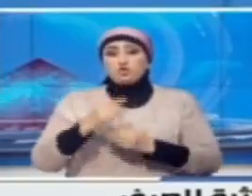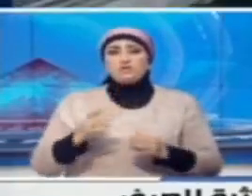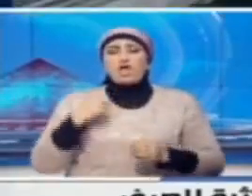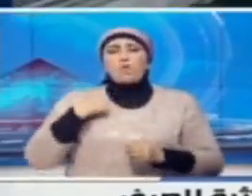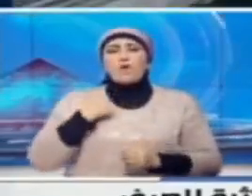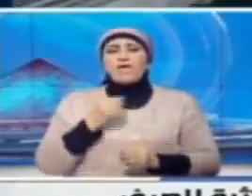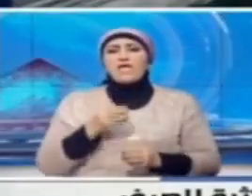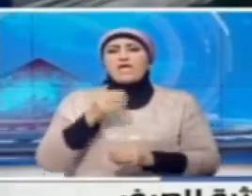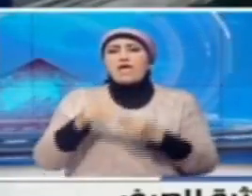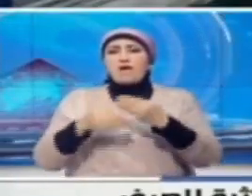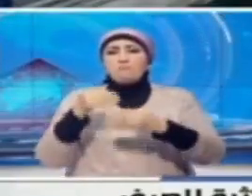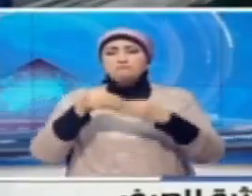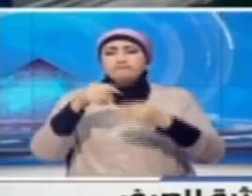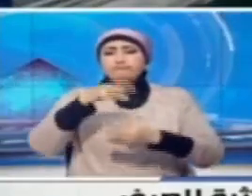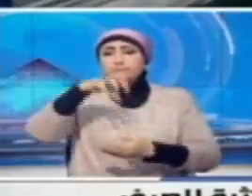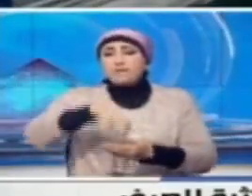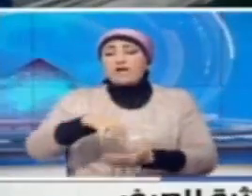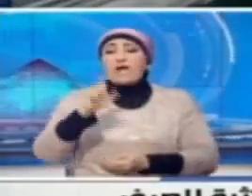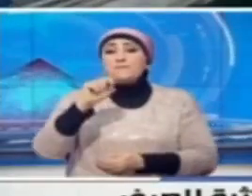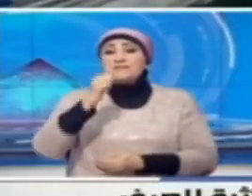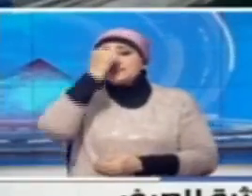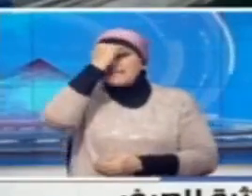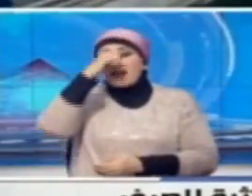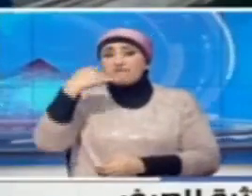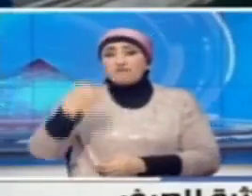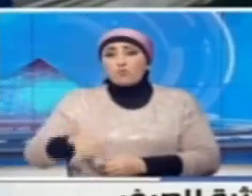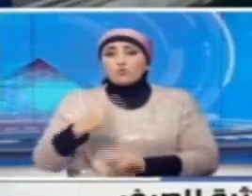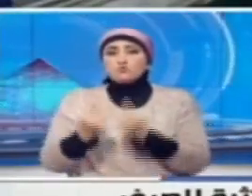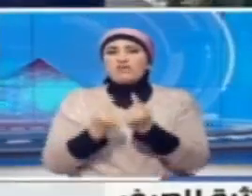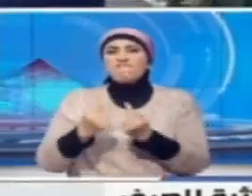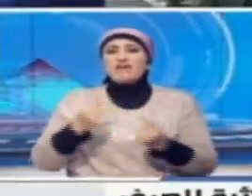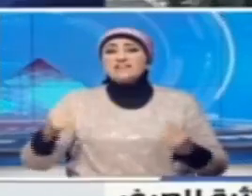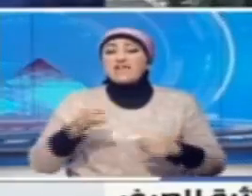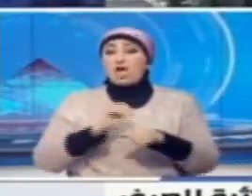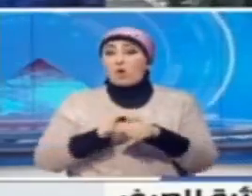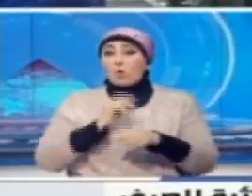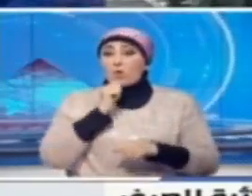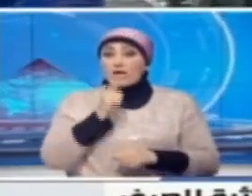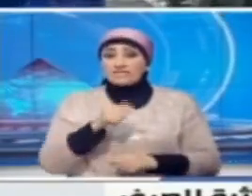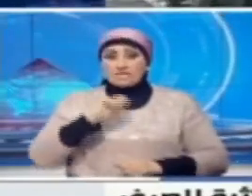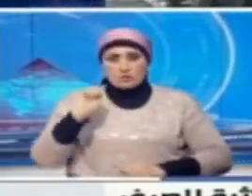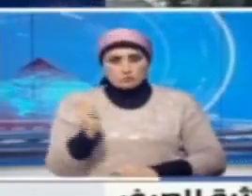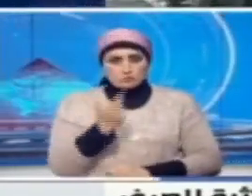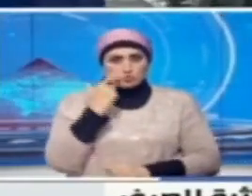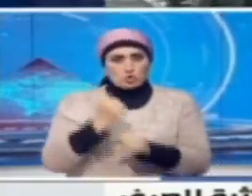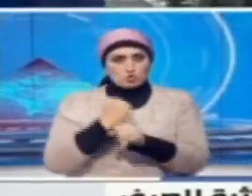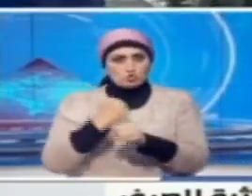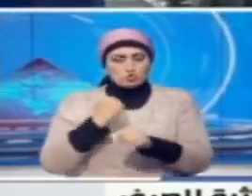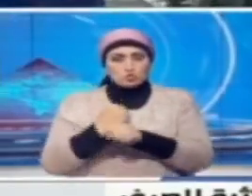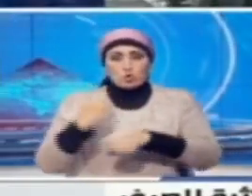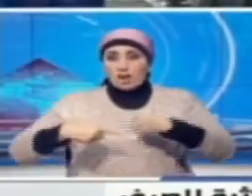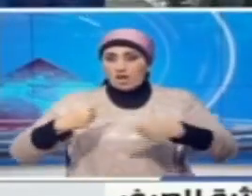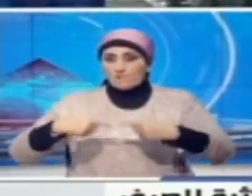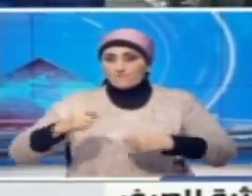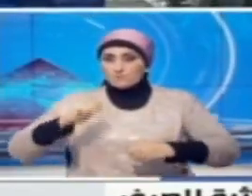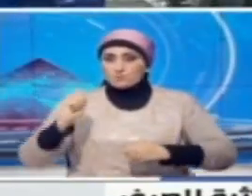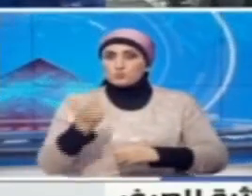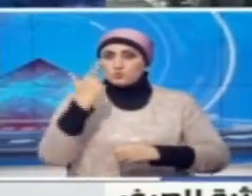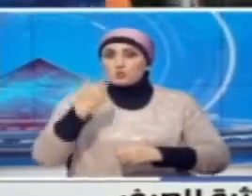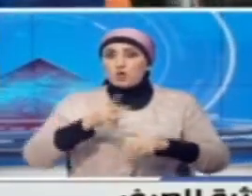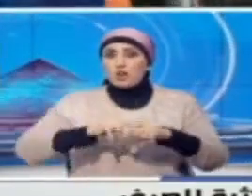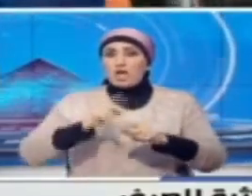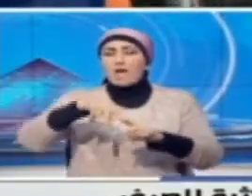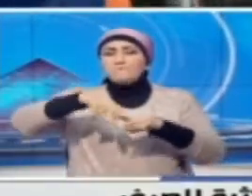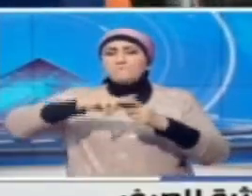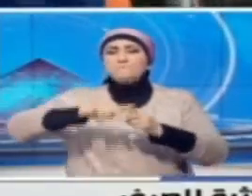على أكثر من 5500 الفدان. وفي هذا الإطار شدد مدبولي على سرعة الانتهاء من الأعمال